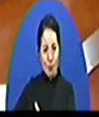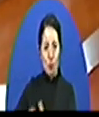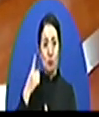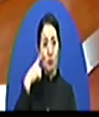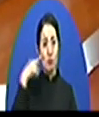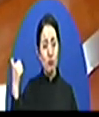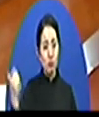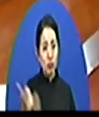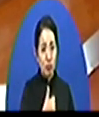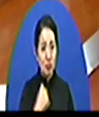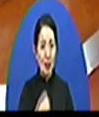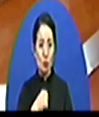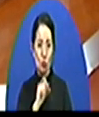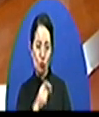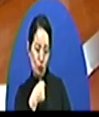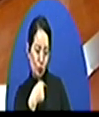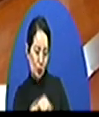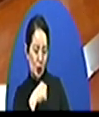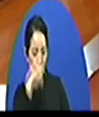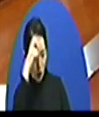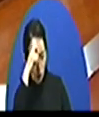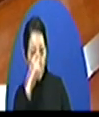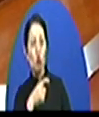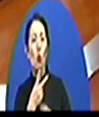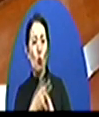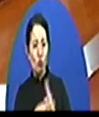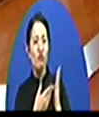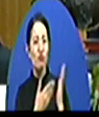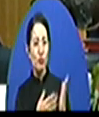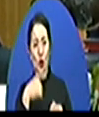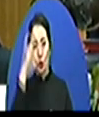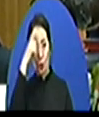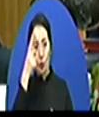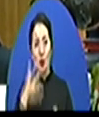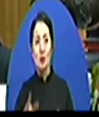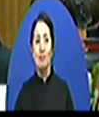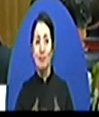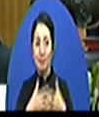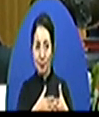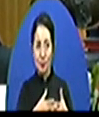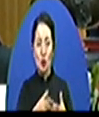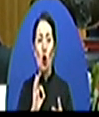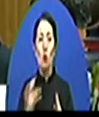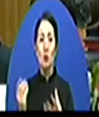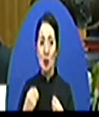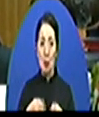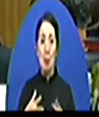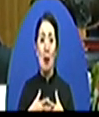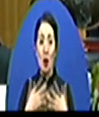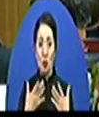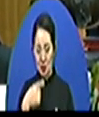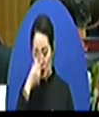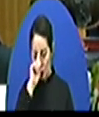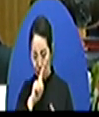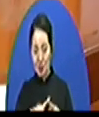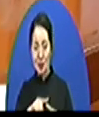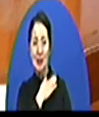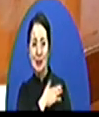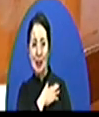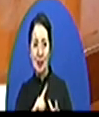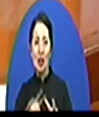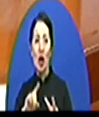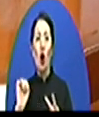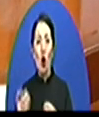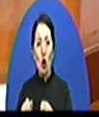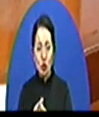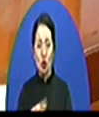байгаа ажилтан албан хаагчдын хөдөлмөр зүтгэлийг үнэлж түрээслэх дүмчлэх орон сууцаар хангаж байна. Үүнд эрүүл мэнд цагдаа, онцгой, хил хамгаалах,